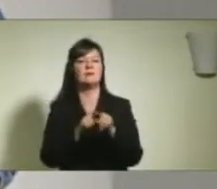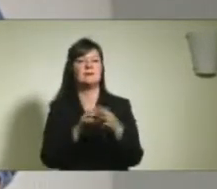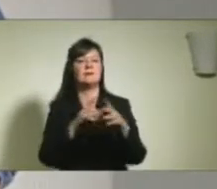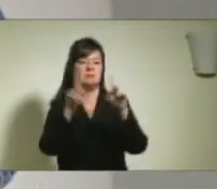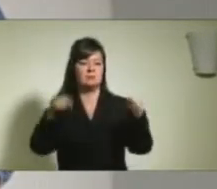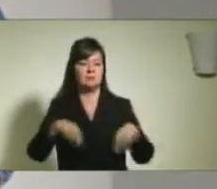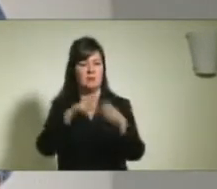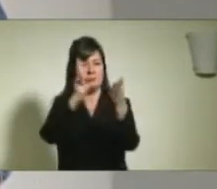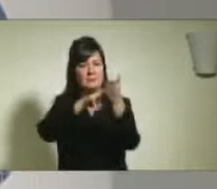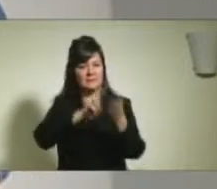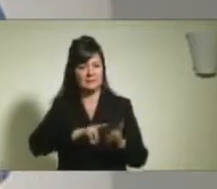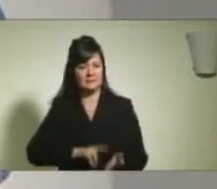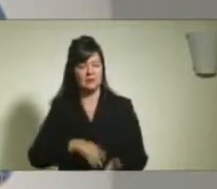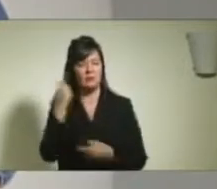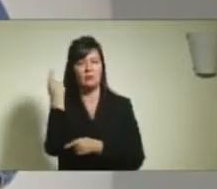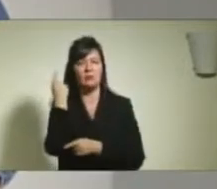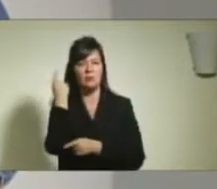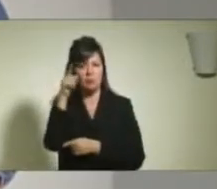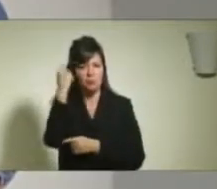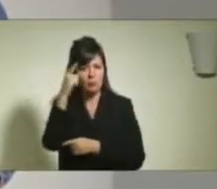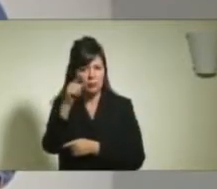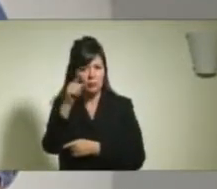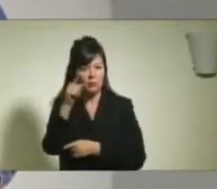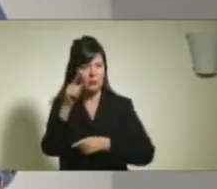justement préconiser dans